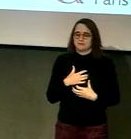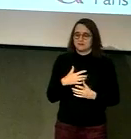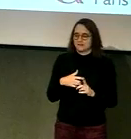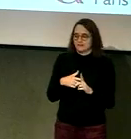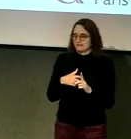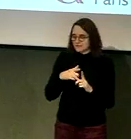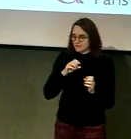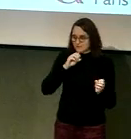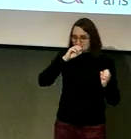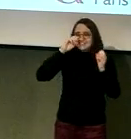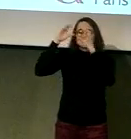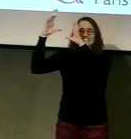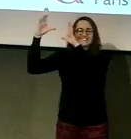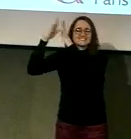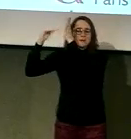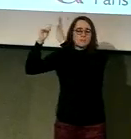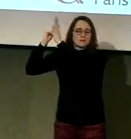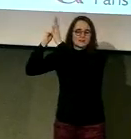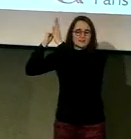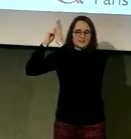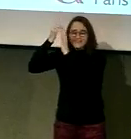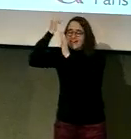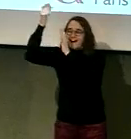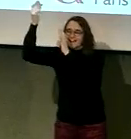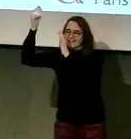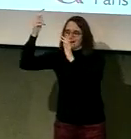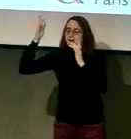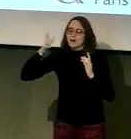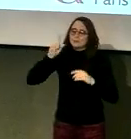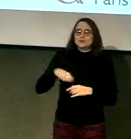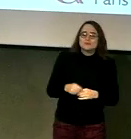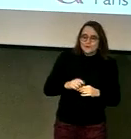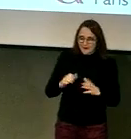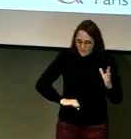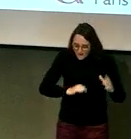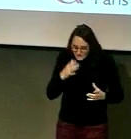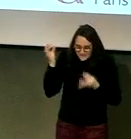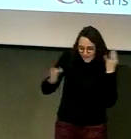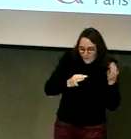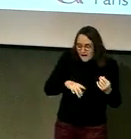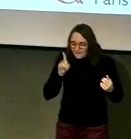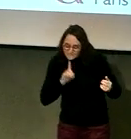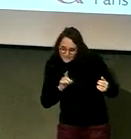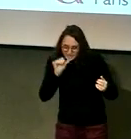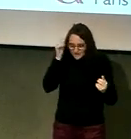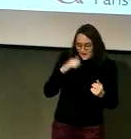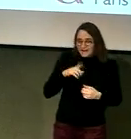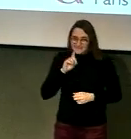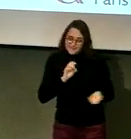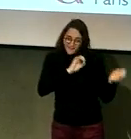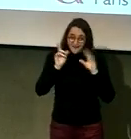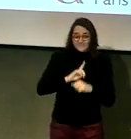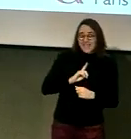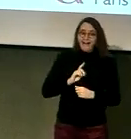de la grossesse symbolique et réelle, bien sûr, elle va voir les sexes d'enfants, elle va se projeter, si c'est des filles, elle achète je ne sais pas quoi, si c'est